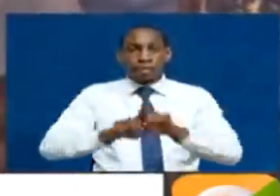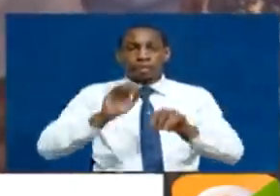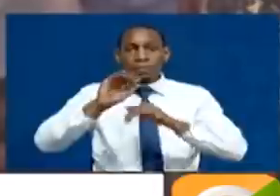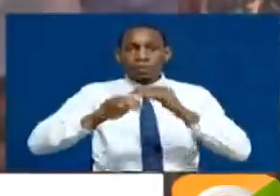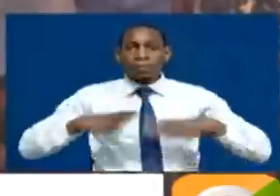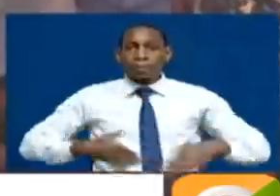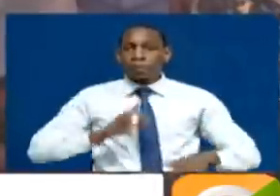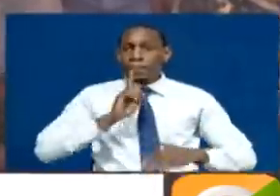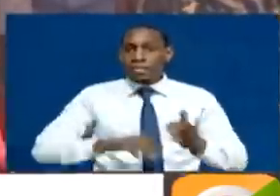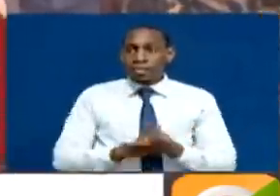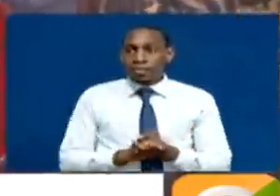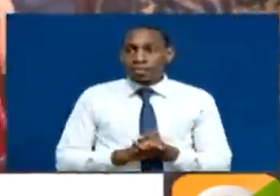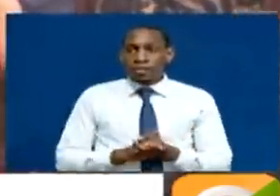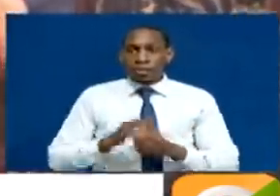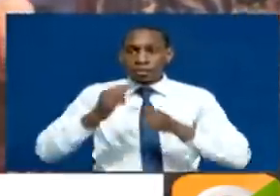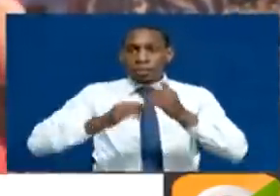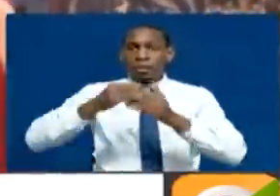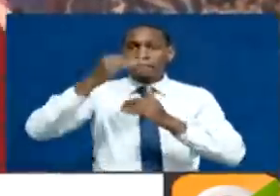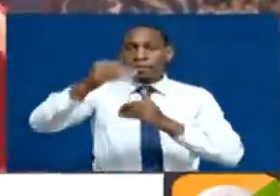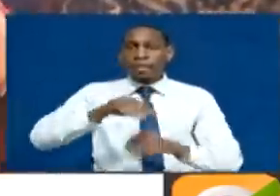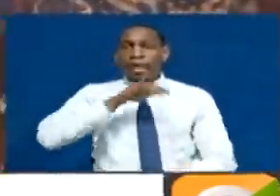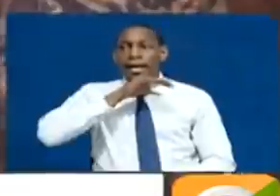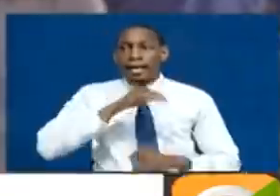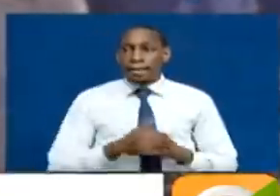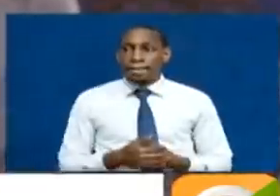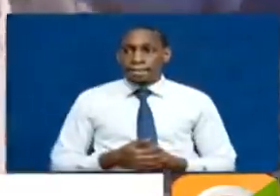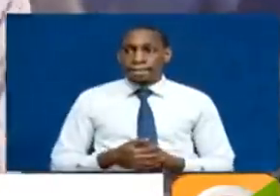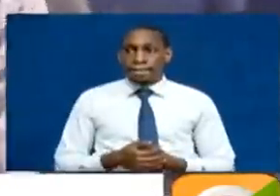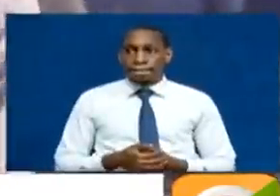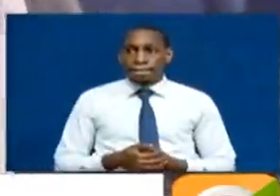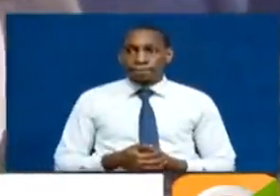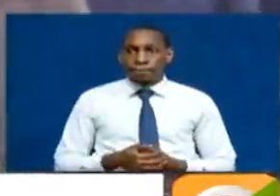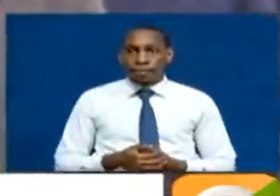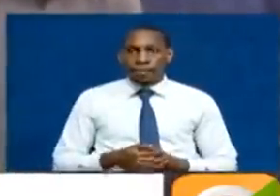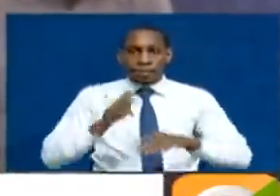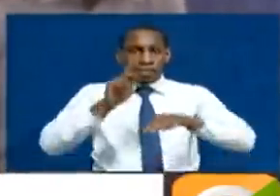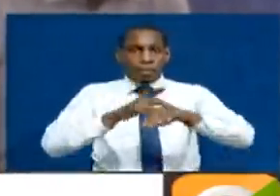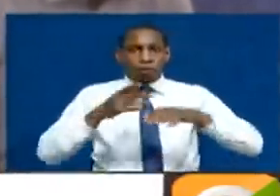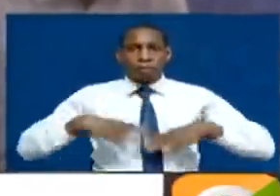wote wamesema we are moving forward with Raila Amolo Odinga. Uhuru na